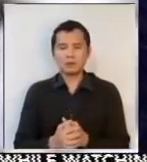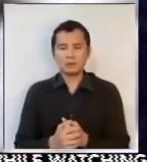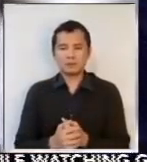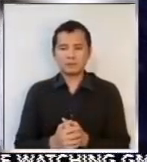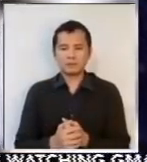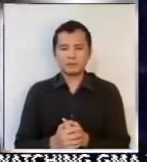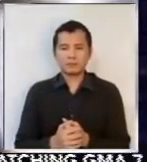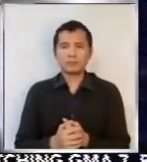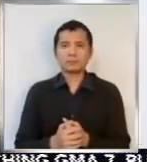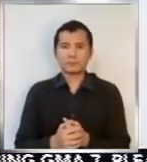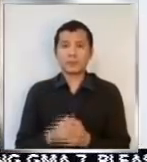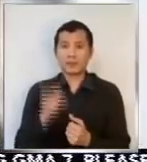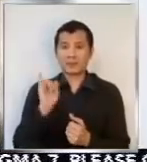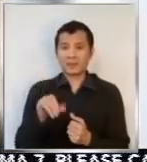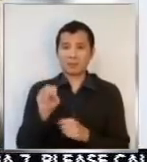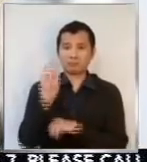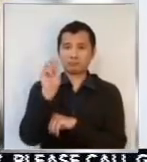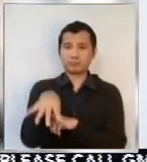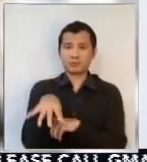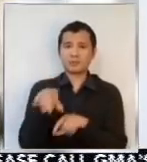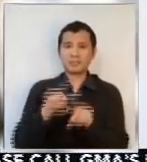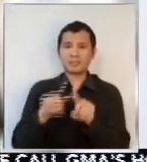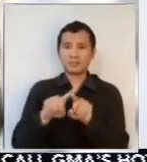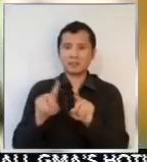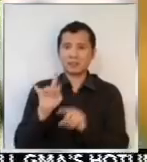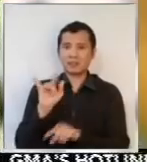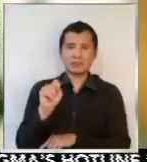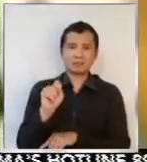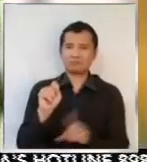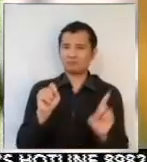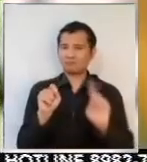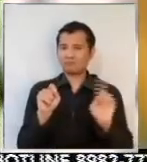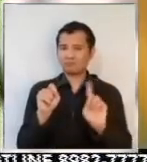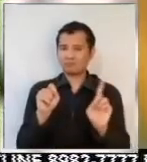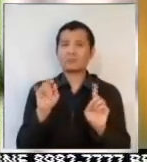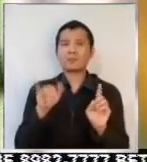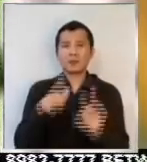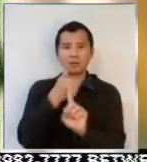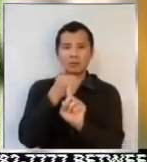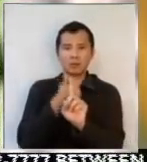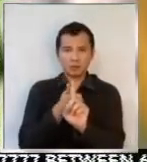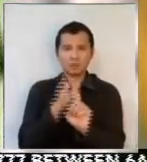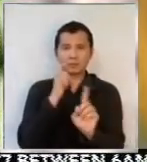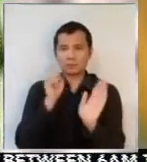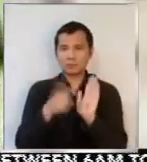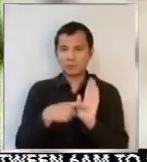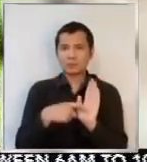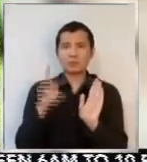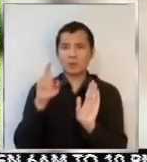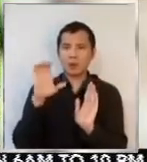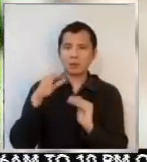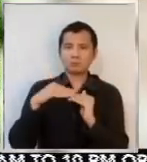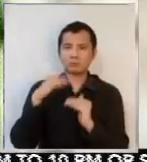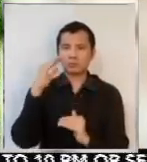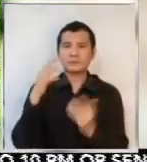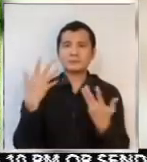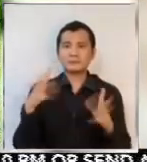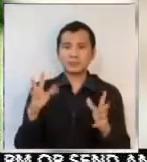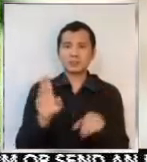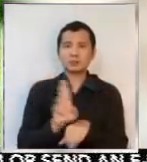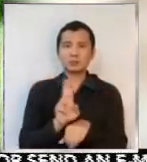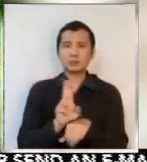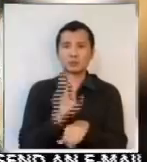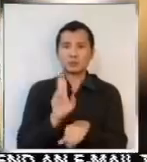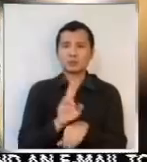rapid test kits. Nitong Agosto, dandang gamit ng rapid test kits ang natagpuan sa tabing kalsada sa